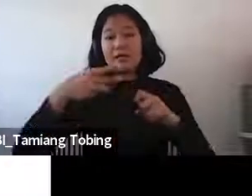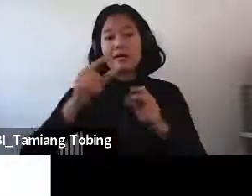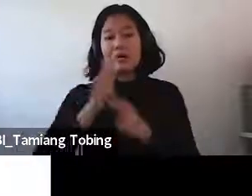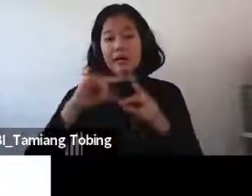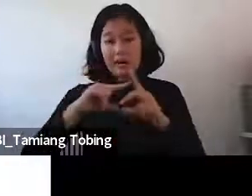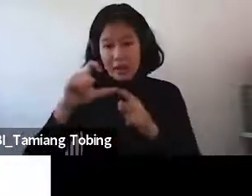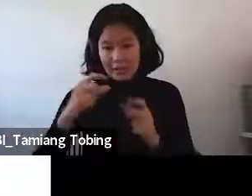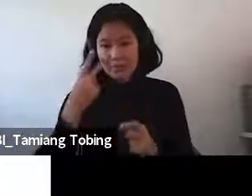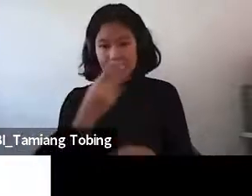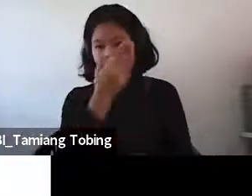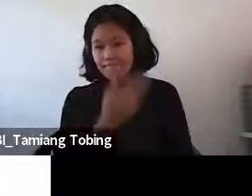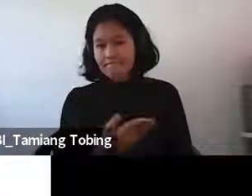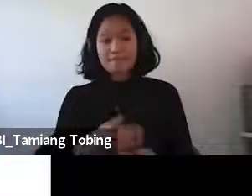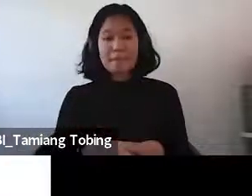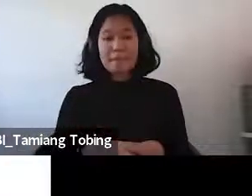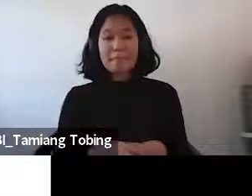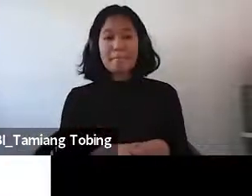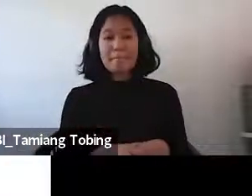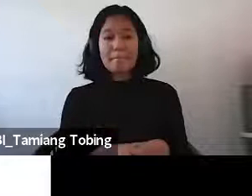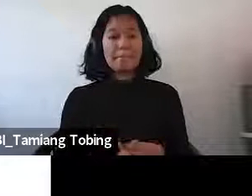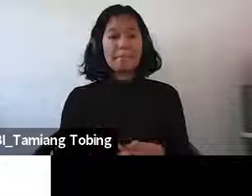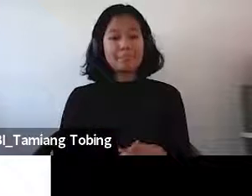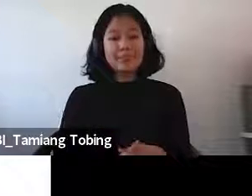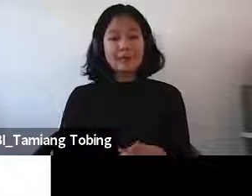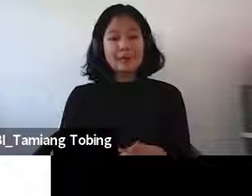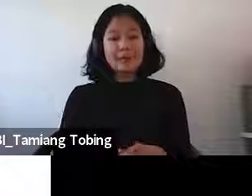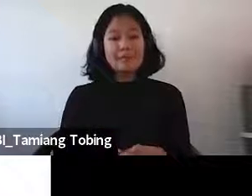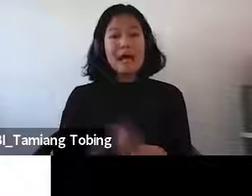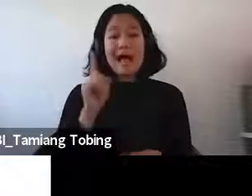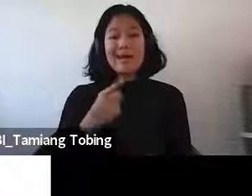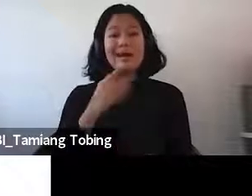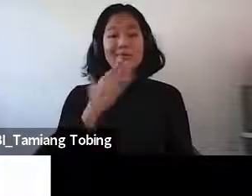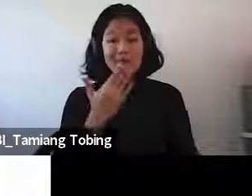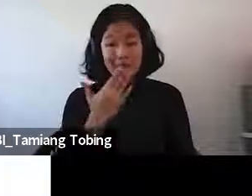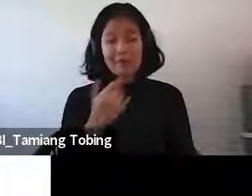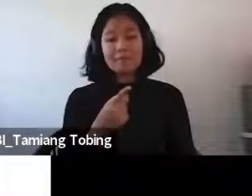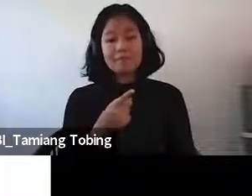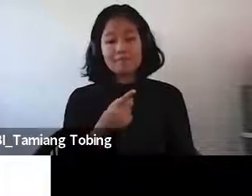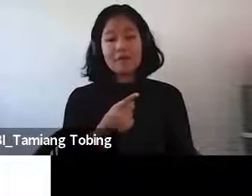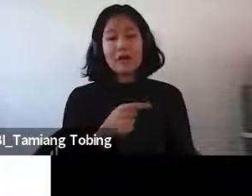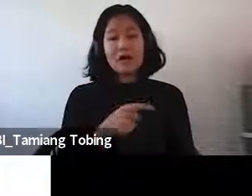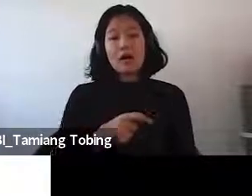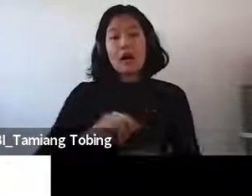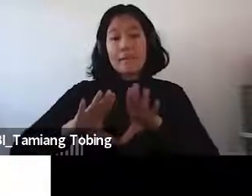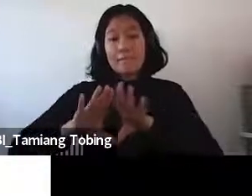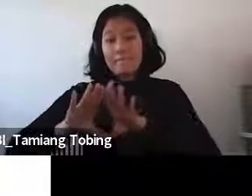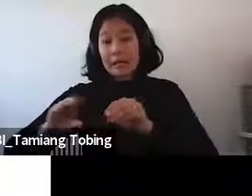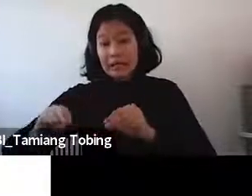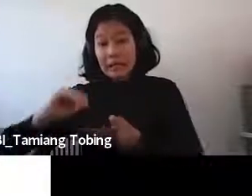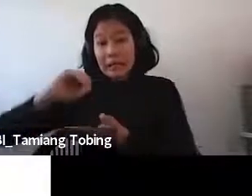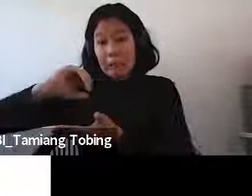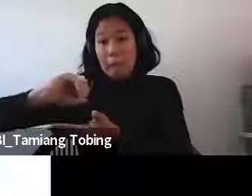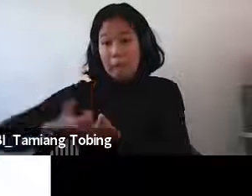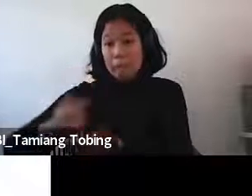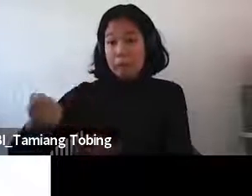lihat bahwa ada kecenderungan ya, kebiasaan gitu, bahwa pekerjaan yang tidak dibayar,